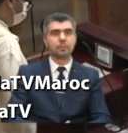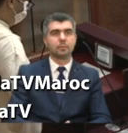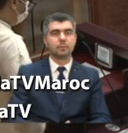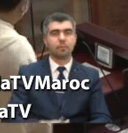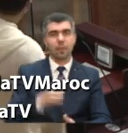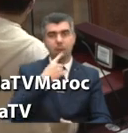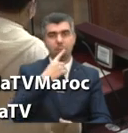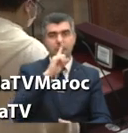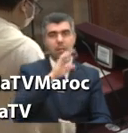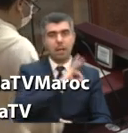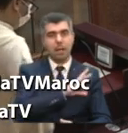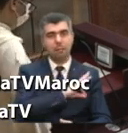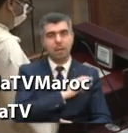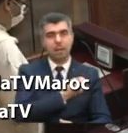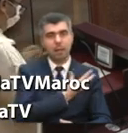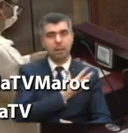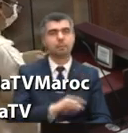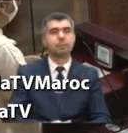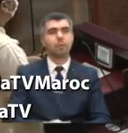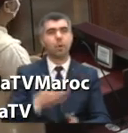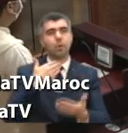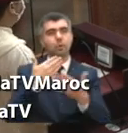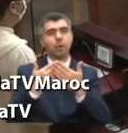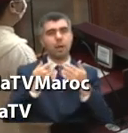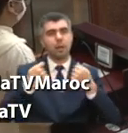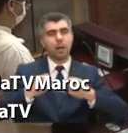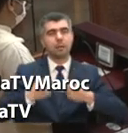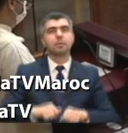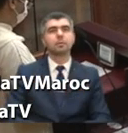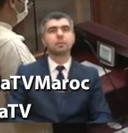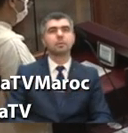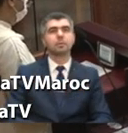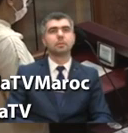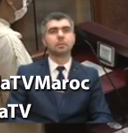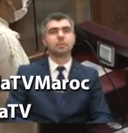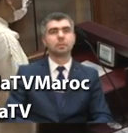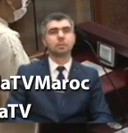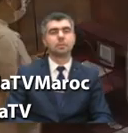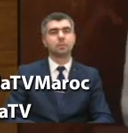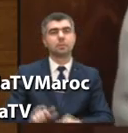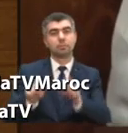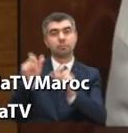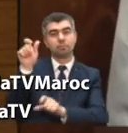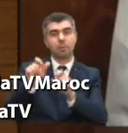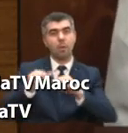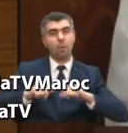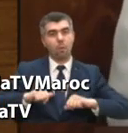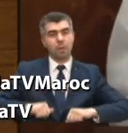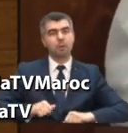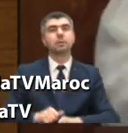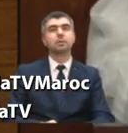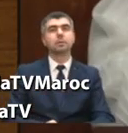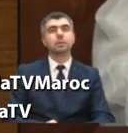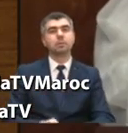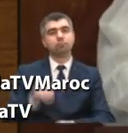بسم الله الرحمن الرحيم. شكرا السيد الرئيس، السيد الرئيس المحترم، السيد وزير الدولة المحترم، السيدة